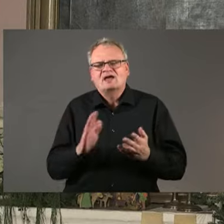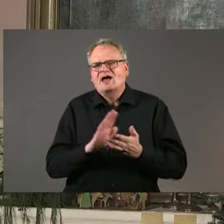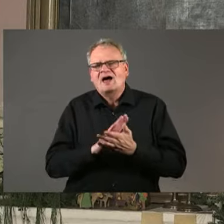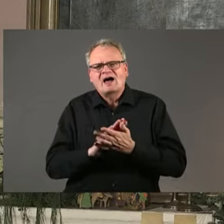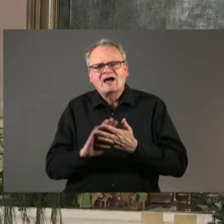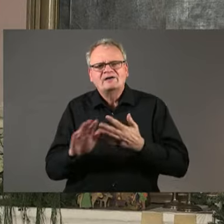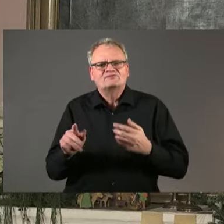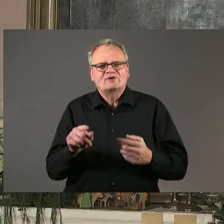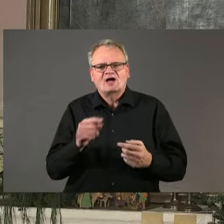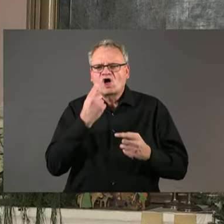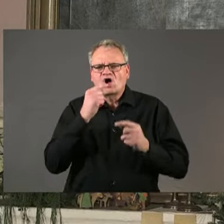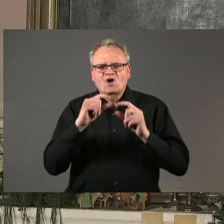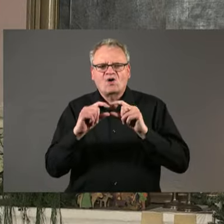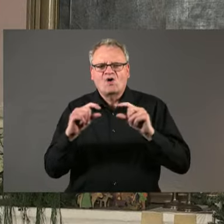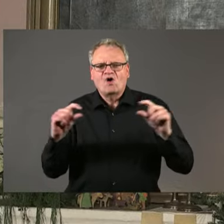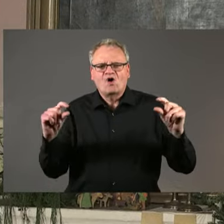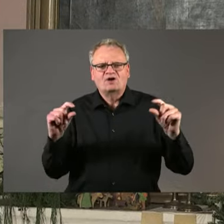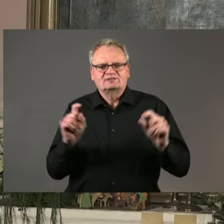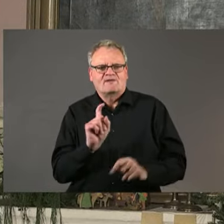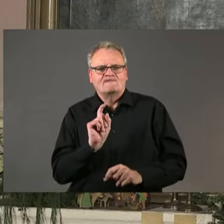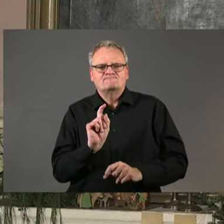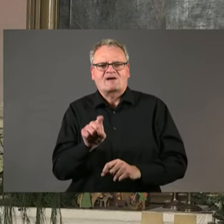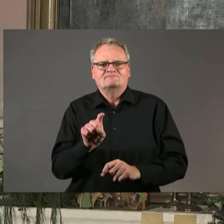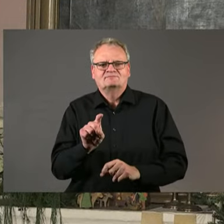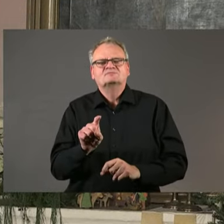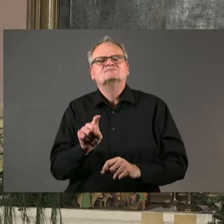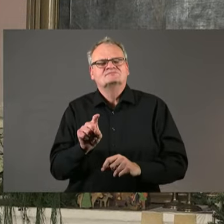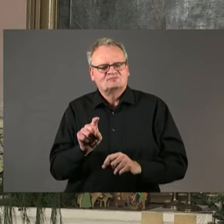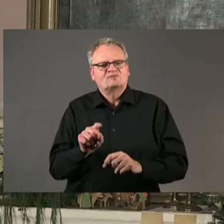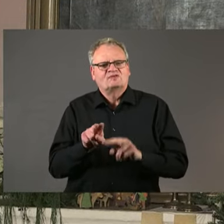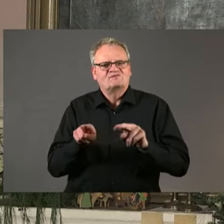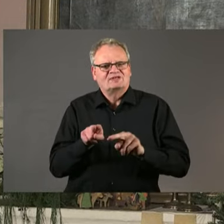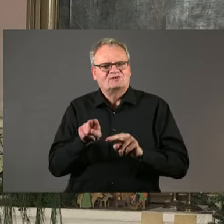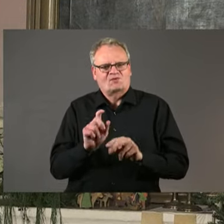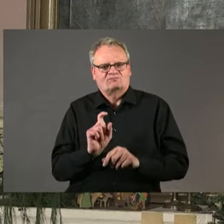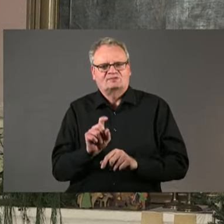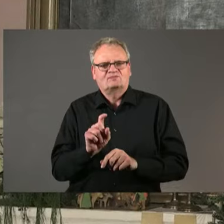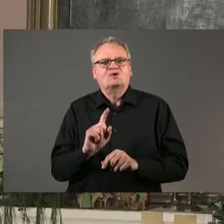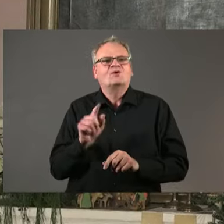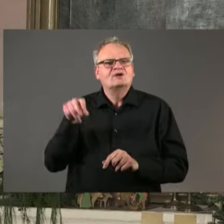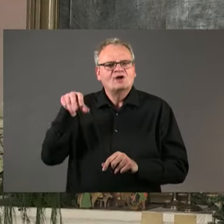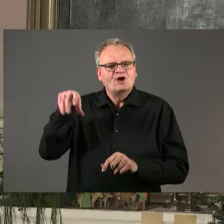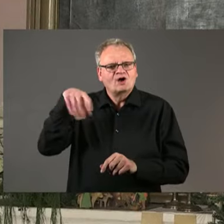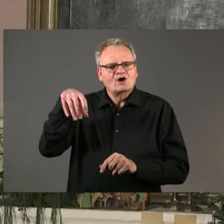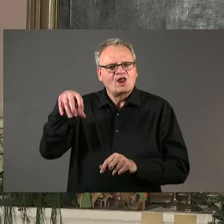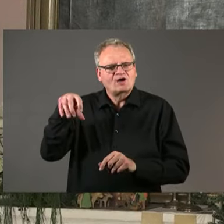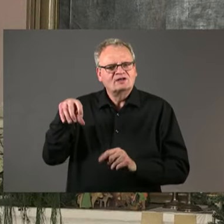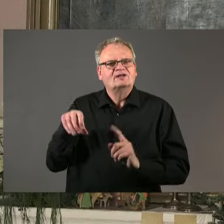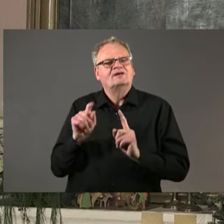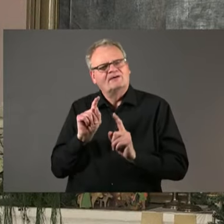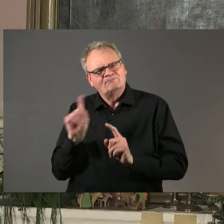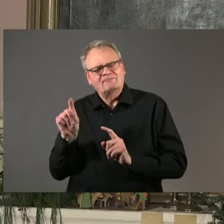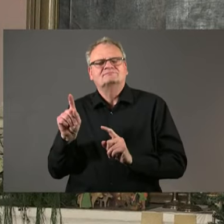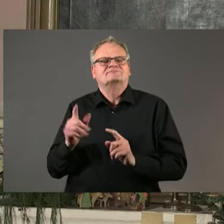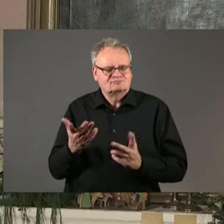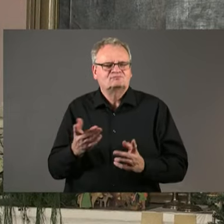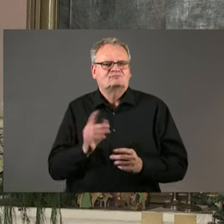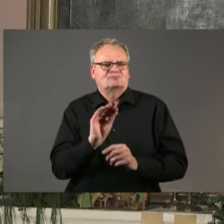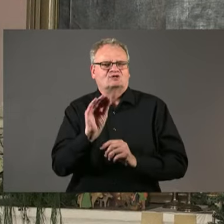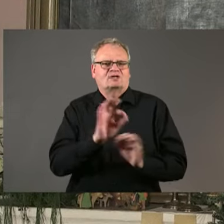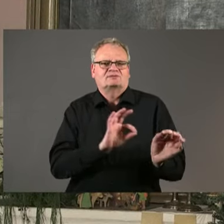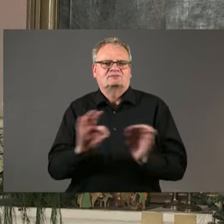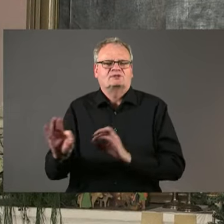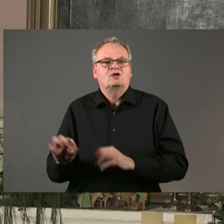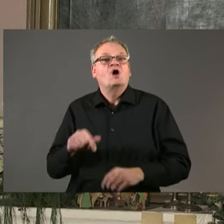der kleine Klick auf den roten Knopf unter dem Video und auf die kleine Glocke direkt daneben.